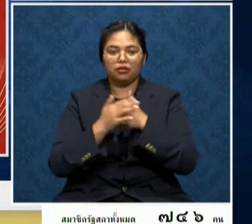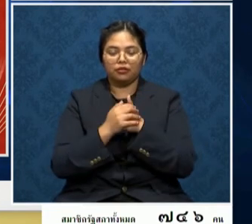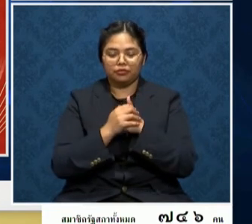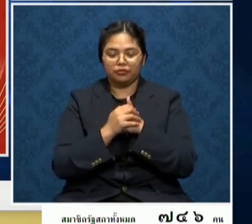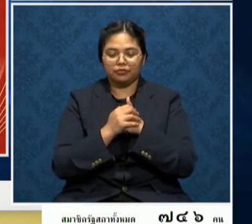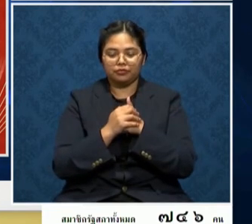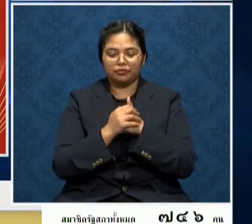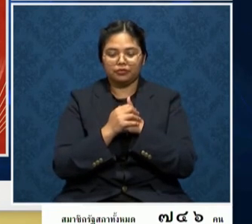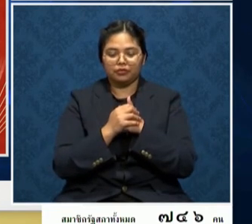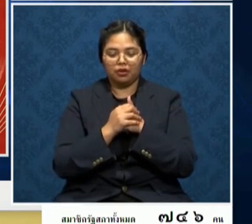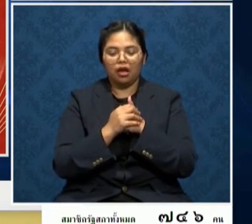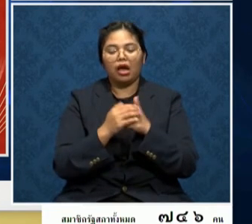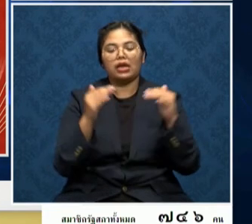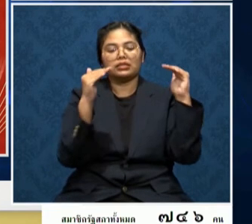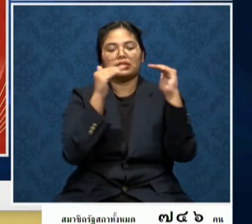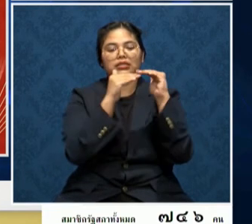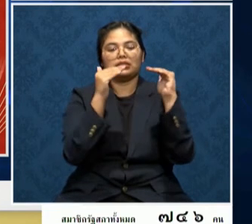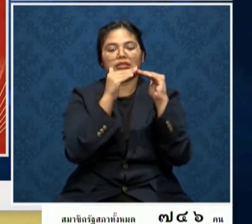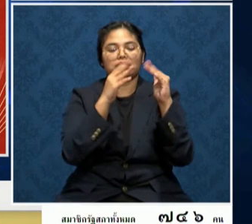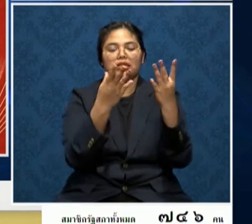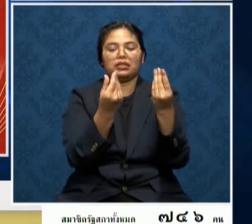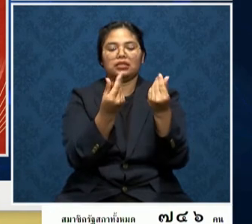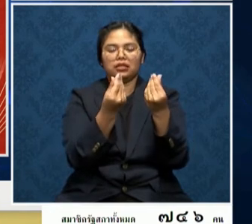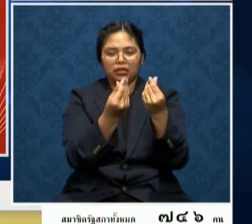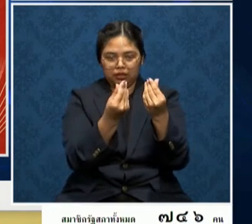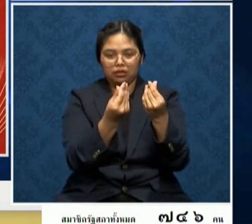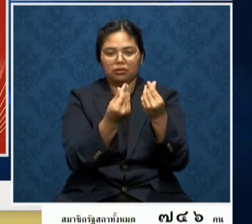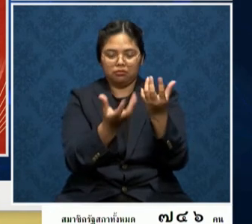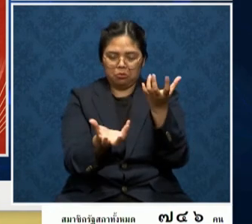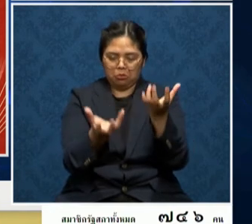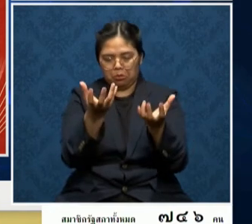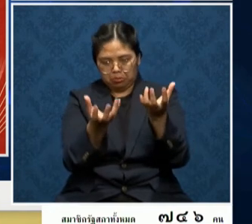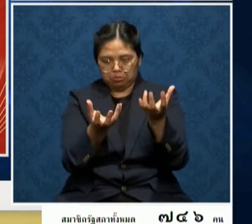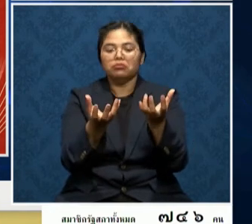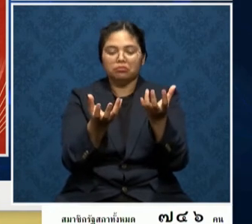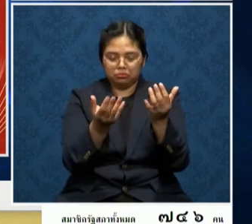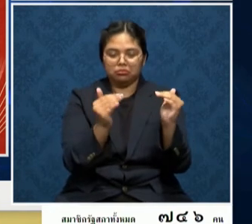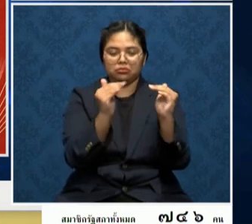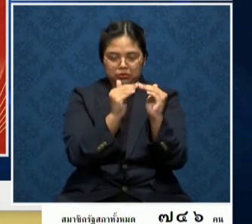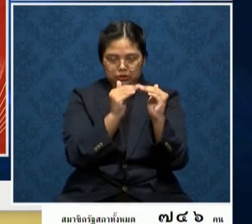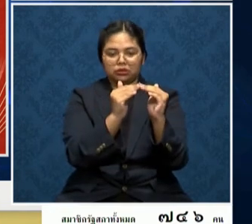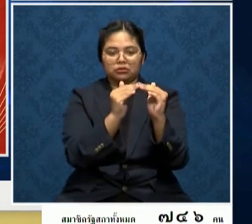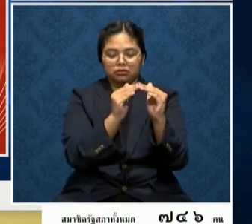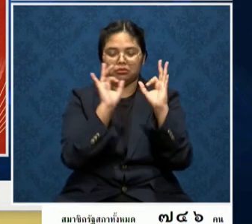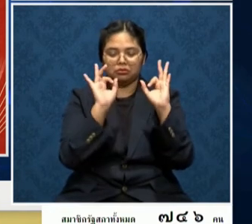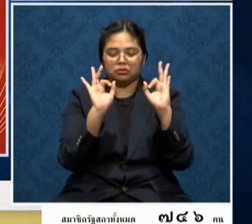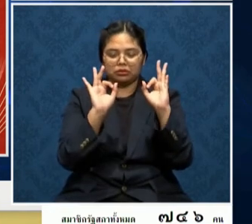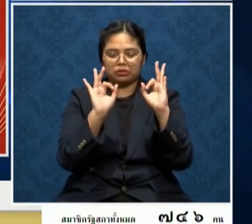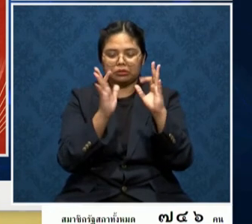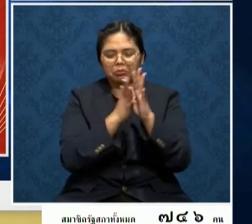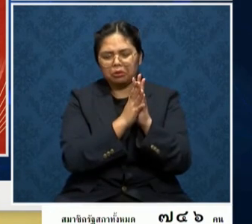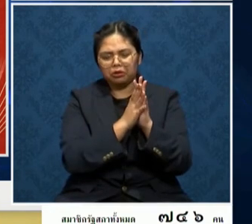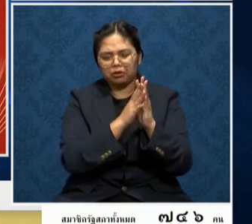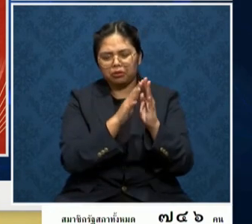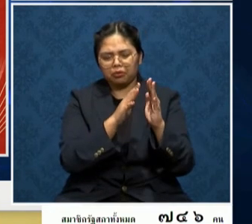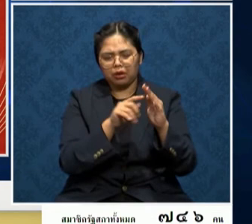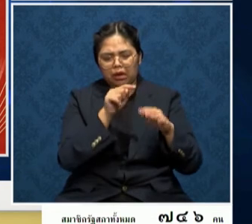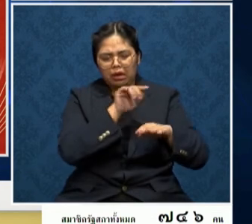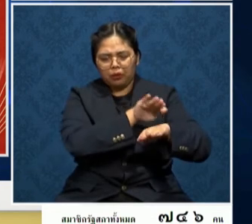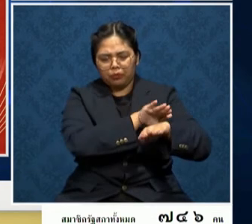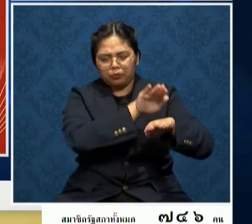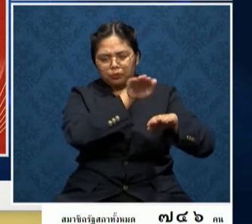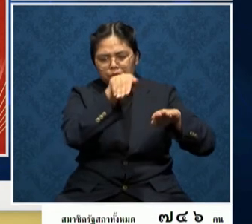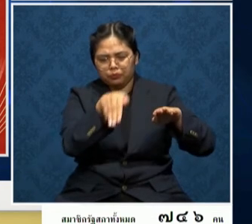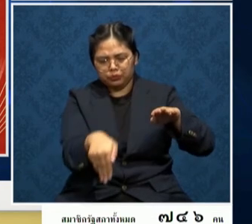ในที่ดินอย่างเป็นธรรมและเปิดโอกาสอย่างถ้วนหน้าต้องยกเลิกข้อจำกัดเรื่องความลาดชันและชั้นคุณภาพลูกน้ำ